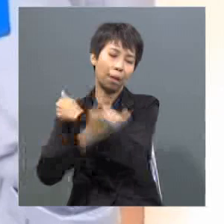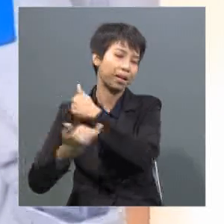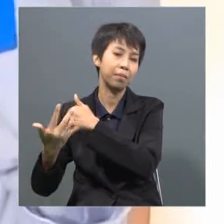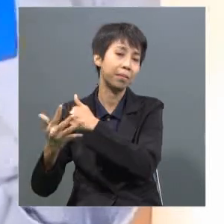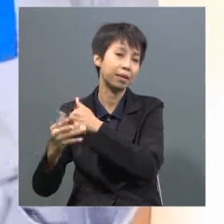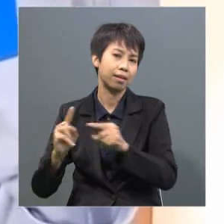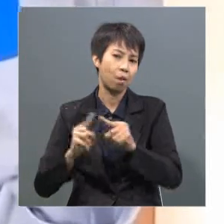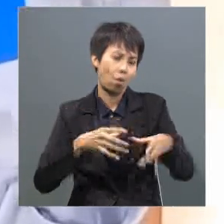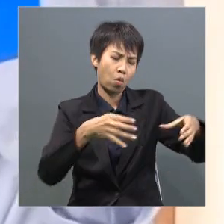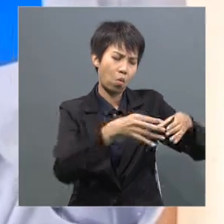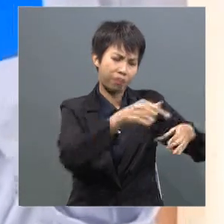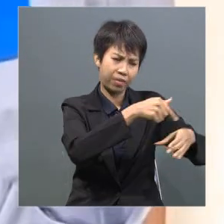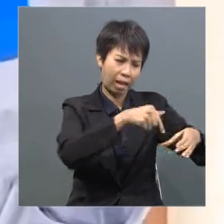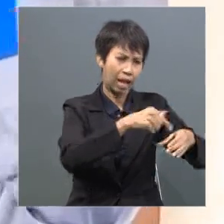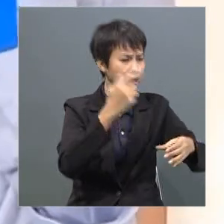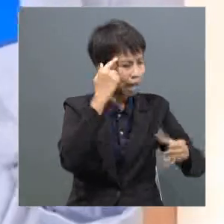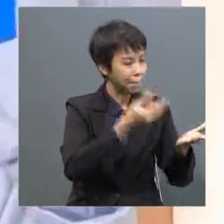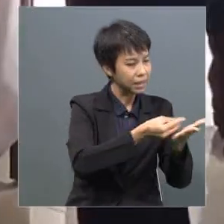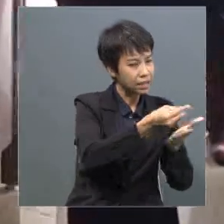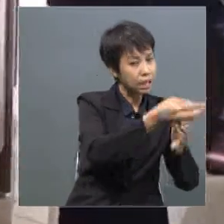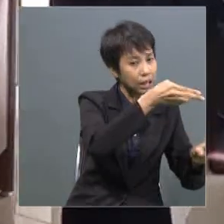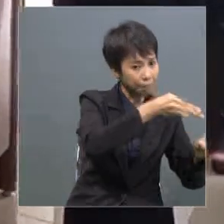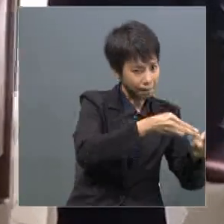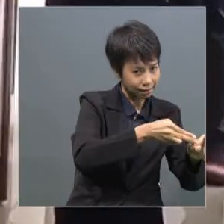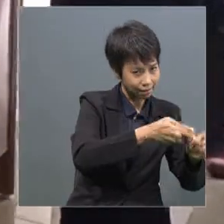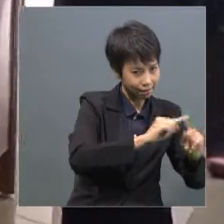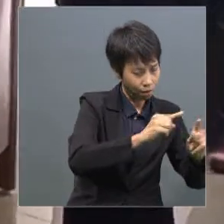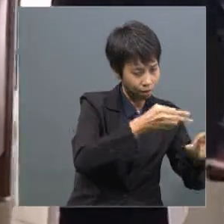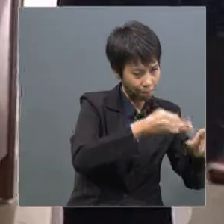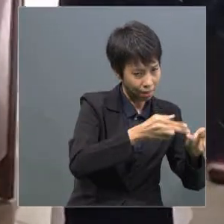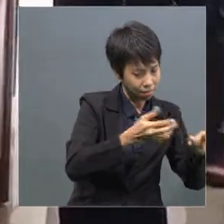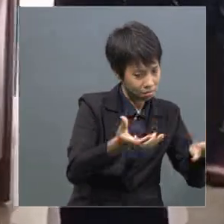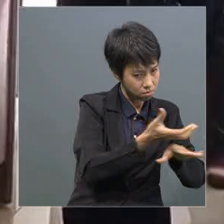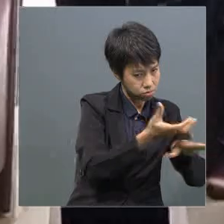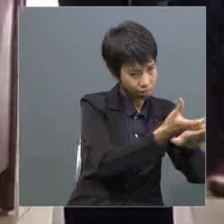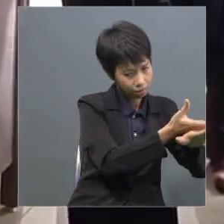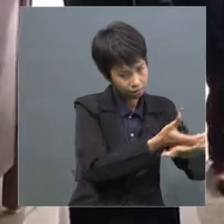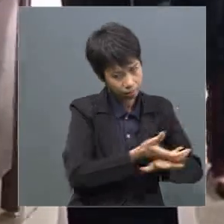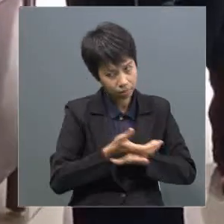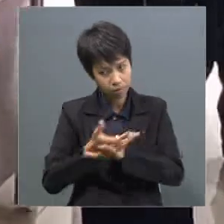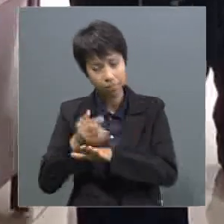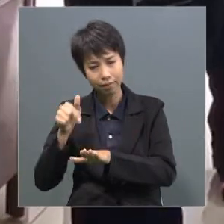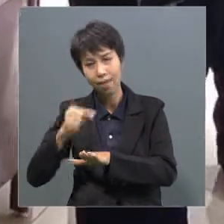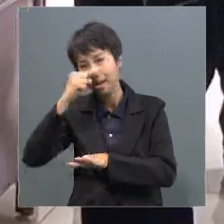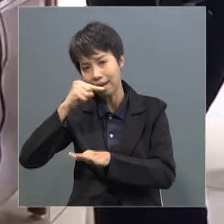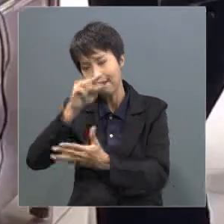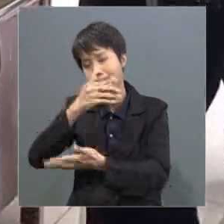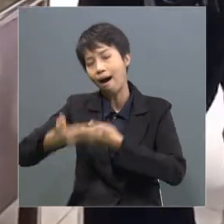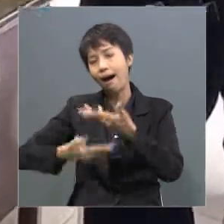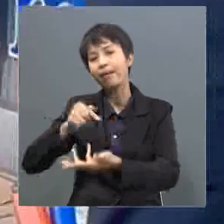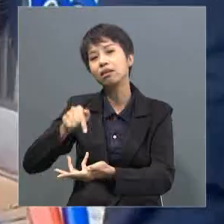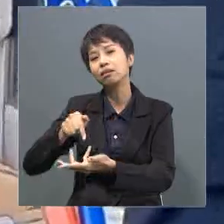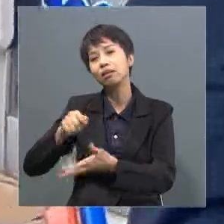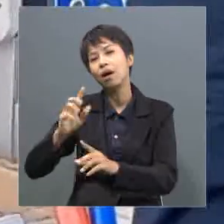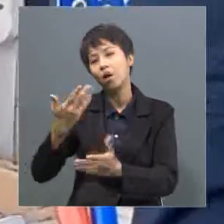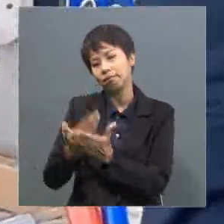ไม่น่าจะนำน้ำมันเนี่ยส่งออกจริงนะคะแต่น่าจะนำน้ำมันเนี่ยที่ได้มากลับเข้ามาขายในประเทศซึ่งราคามันแตกต่